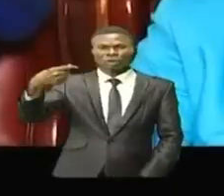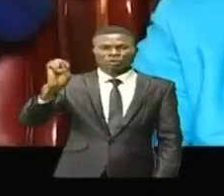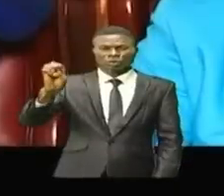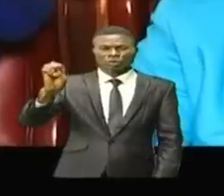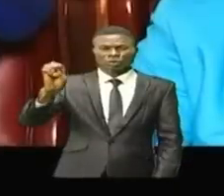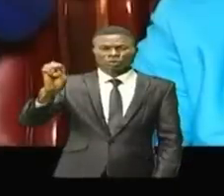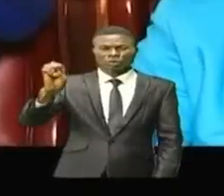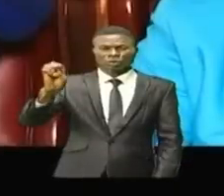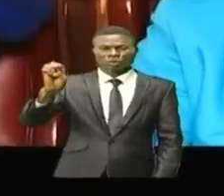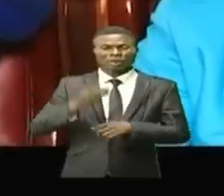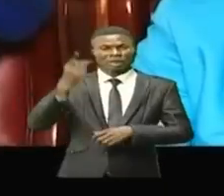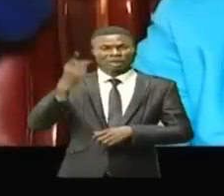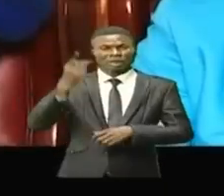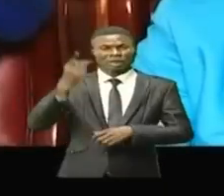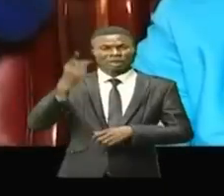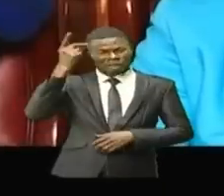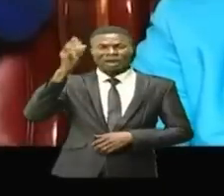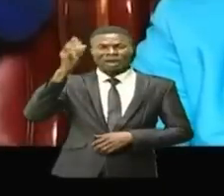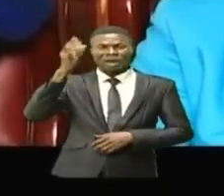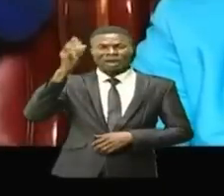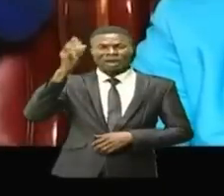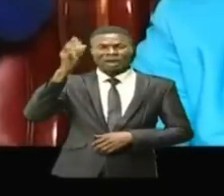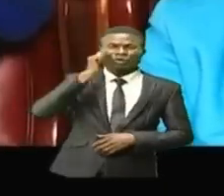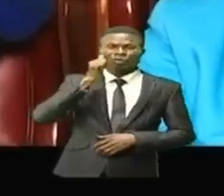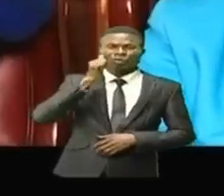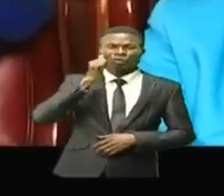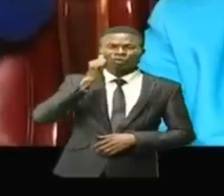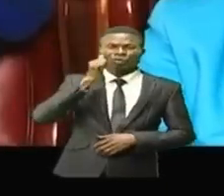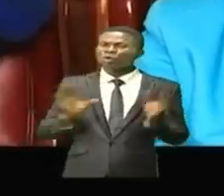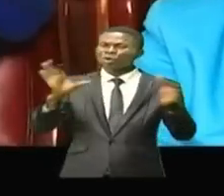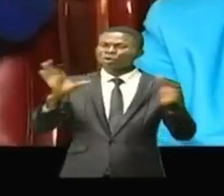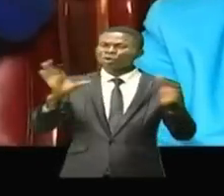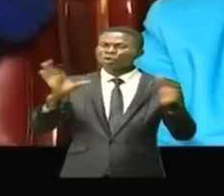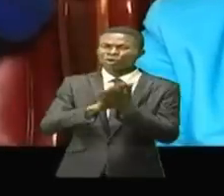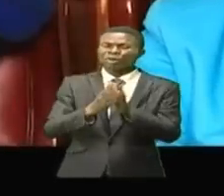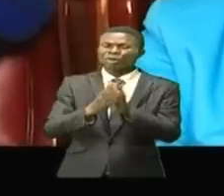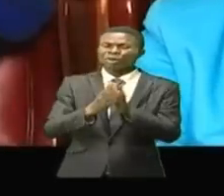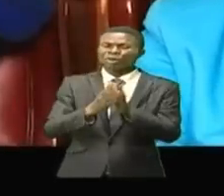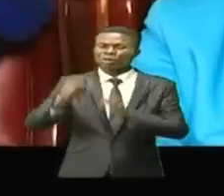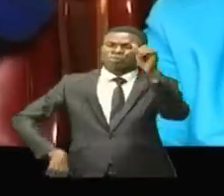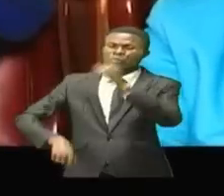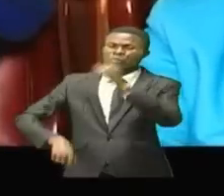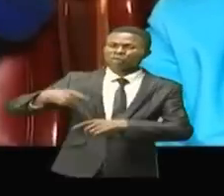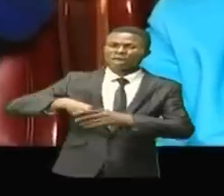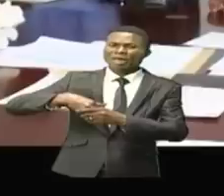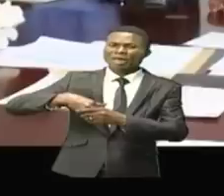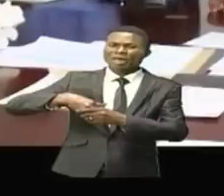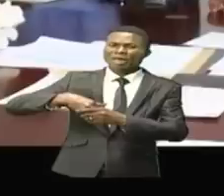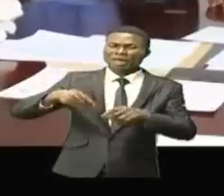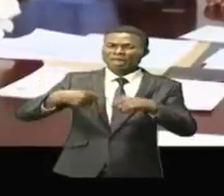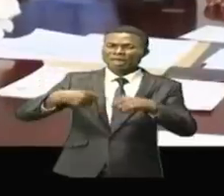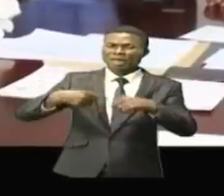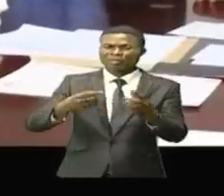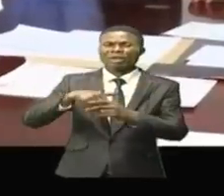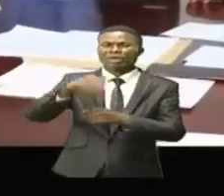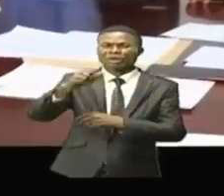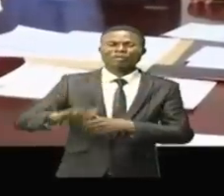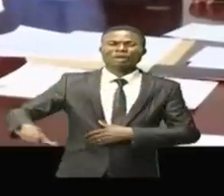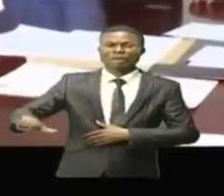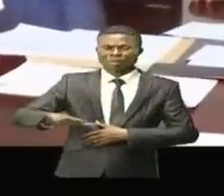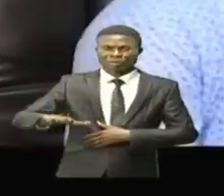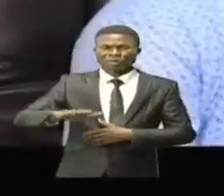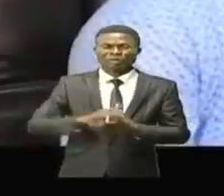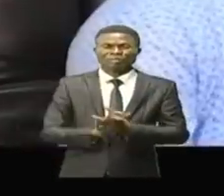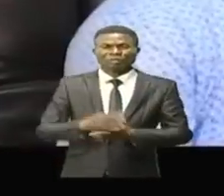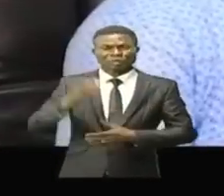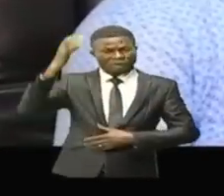voir que les Quinoises et Quinois se soient mobilisés comme un seul homme pour bouter l'ennemi hors de notre pays. L'évêque général Dodo Kamba s'est